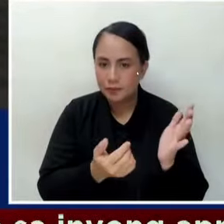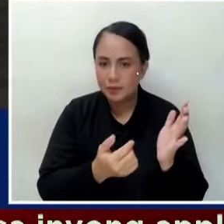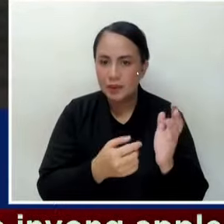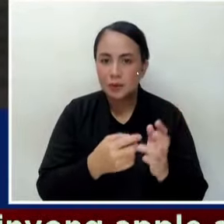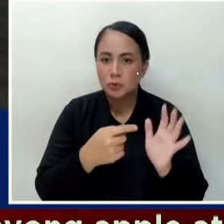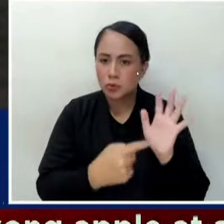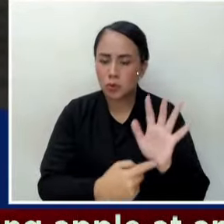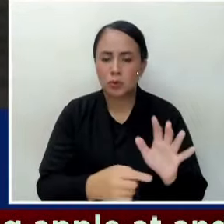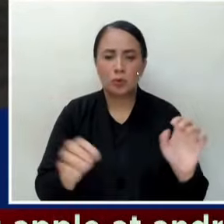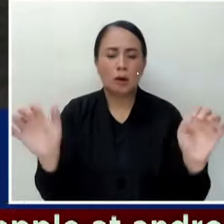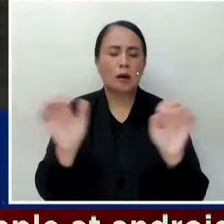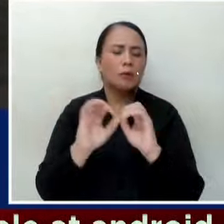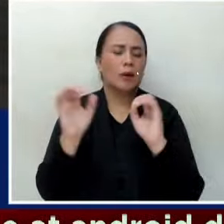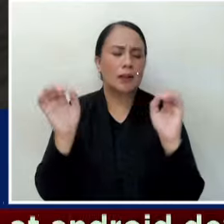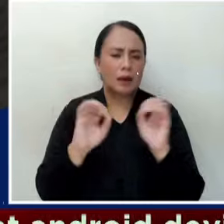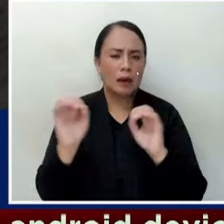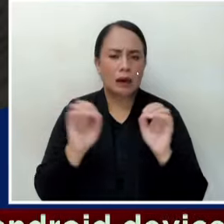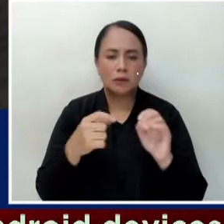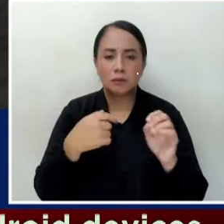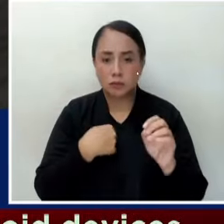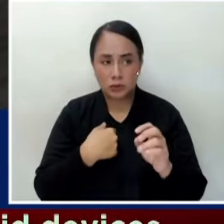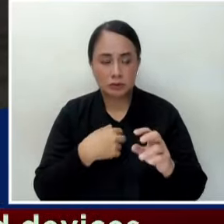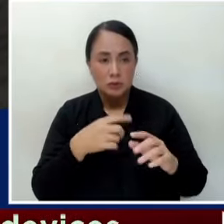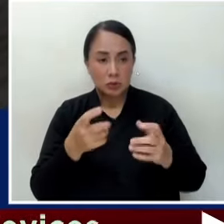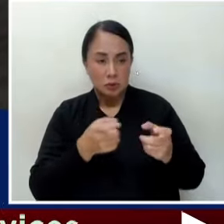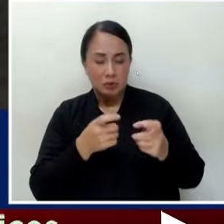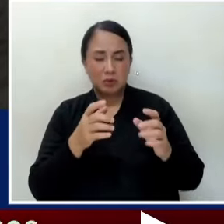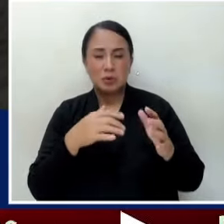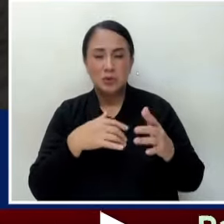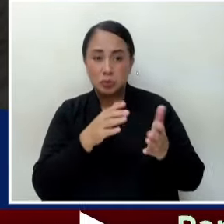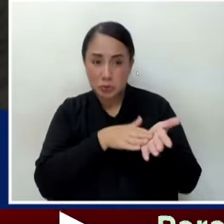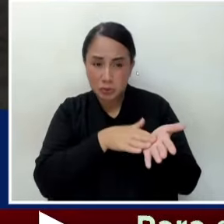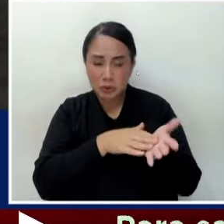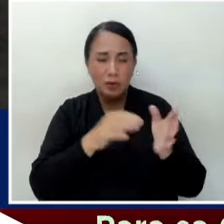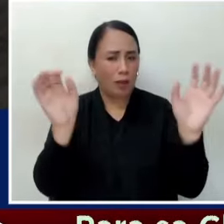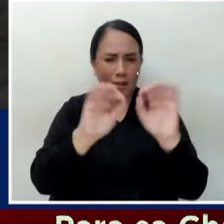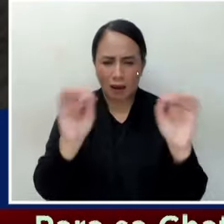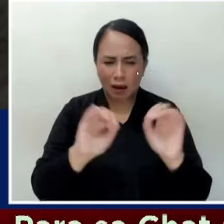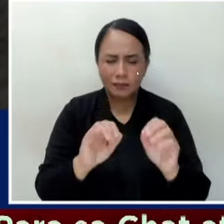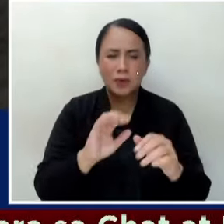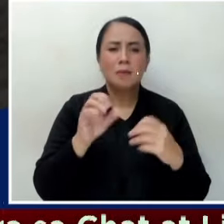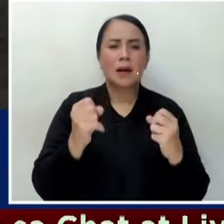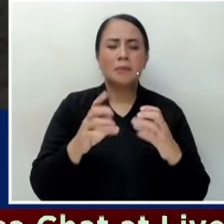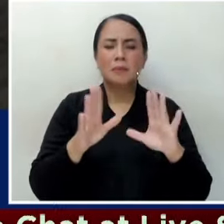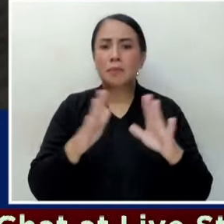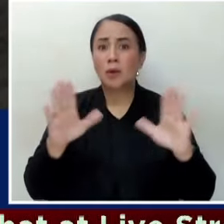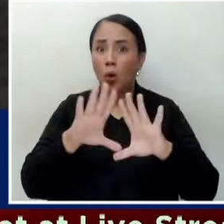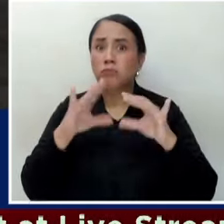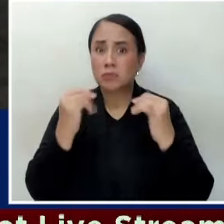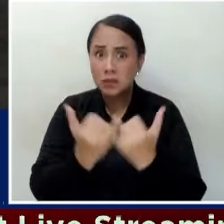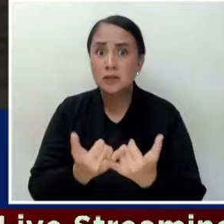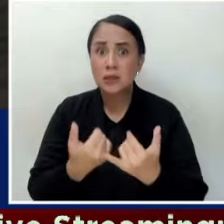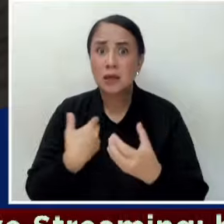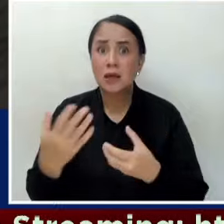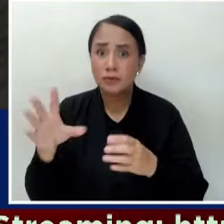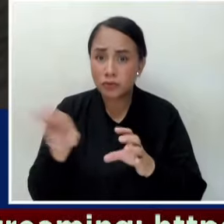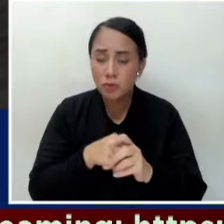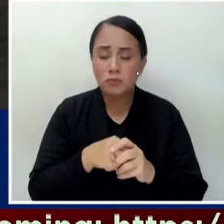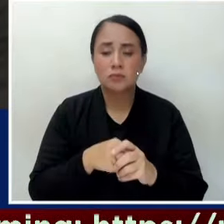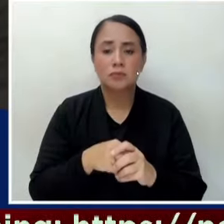na wala talaga tayong sasantuhin dito. Malalaking players ang mga nandyan at malalaking importers ang involved dito